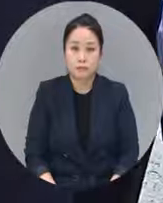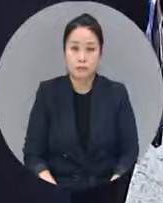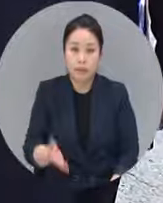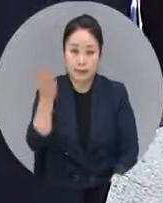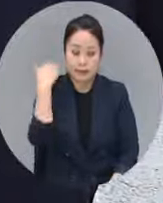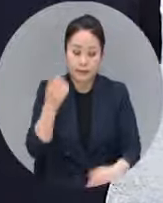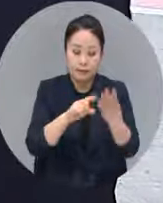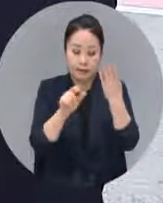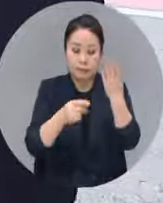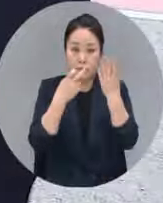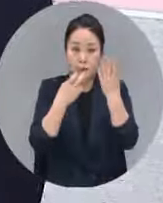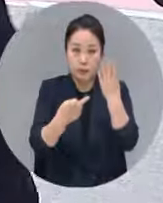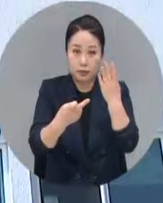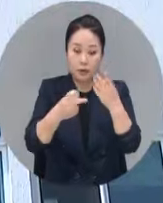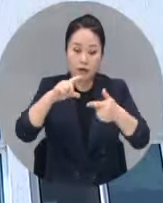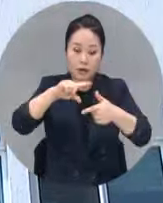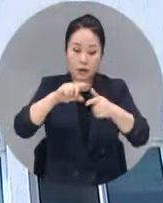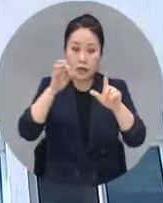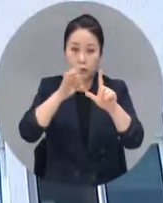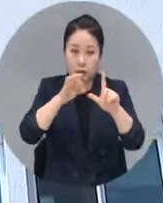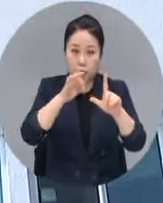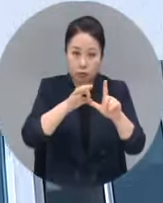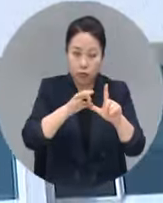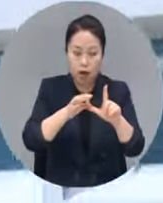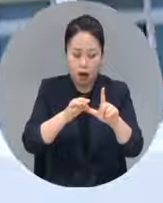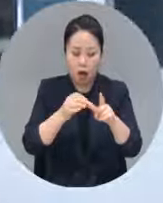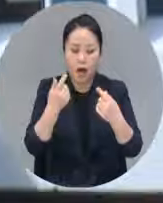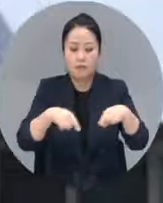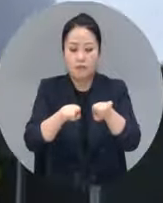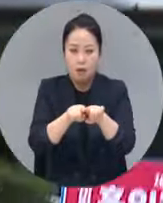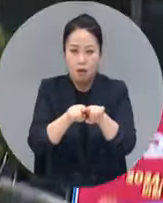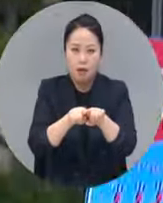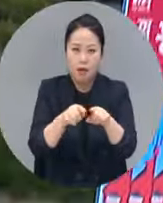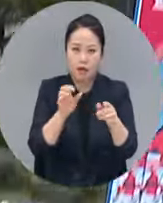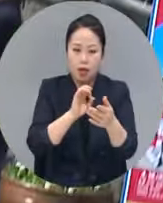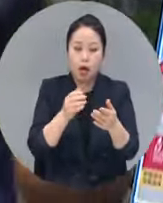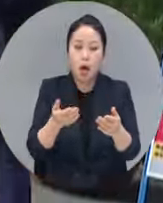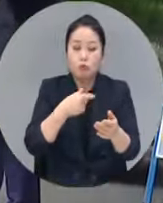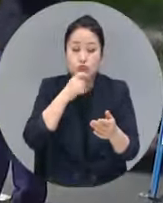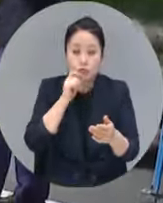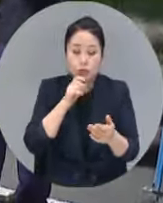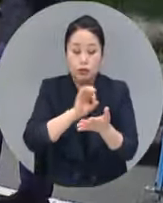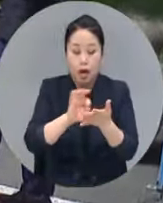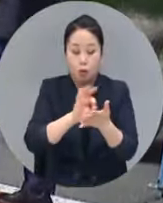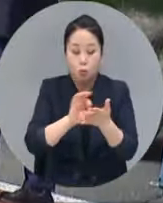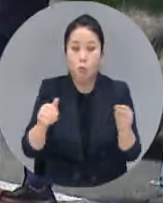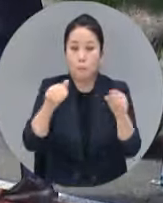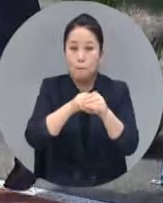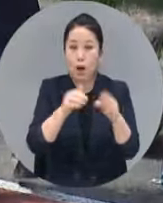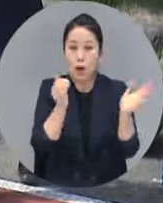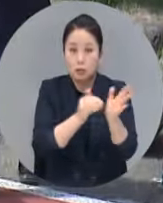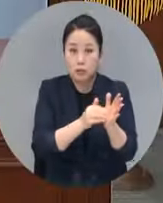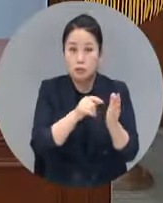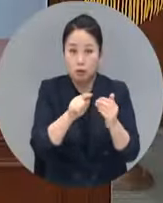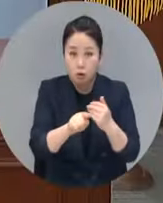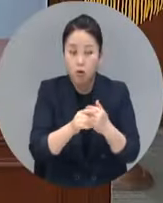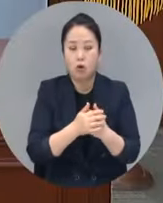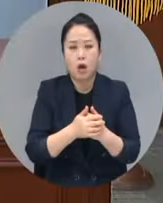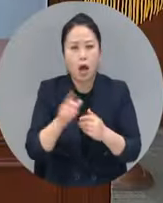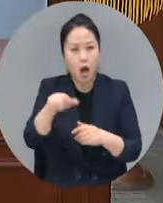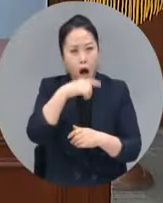지난 12일 경남 의령군과 취수원 다변화 상생 협약을 맺은 부산시. 의령군 낙동강 강변 여과수를 취수해